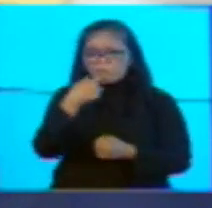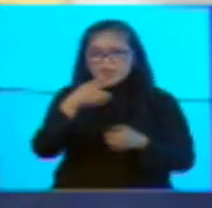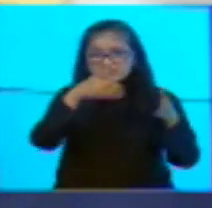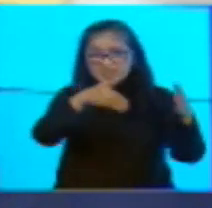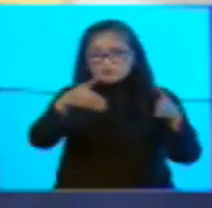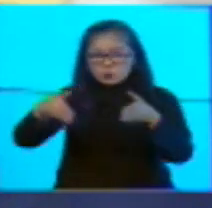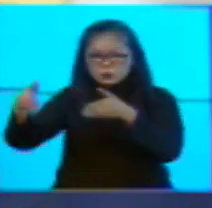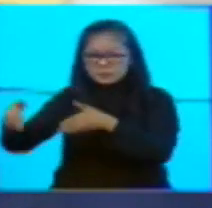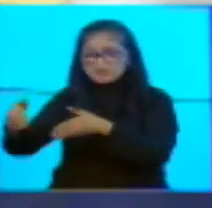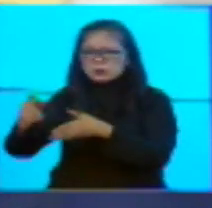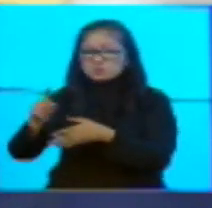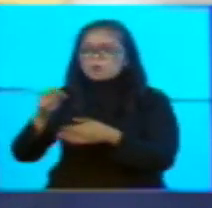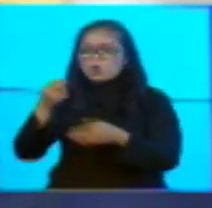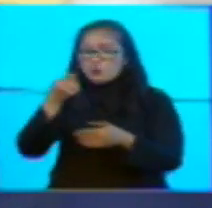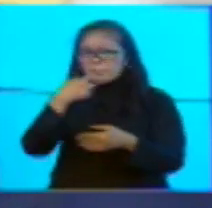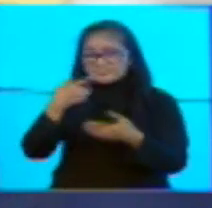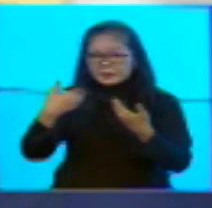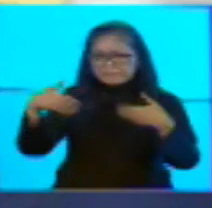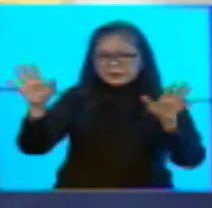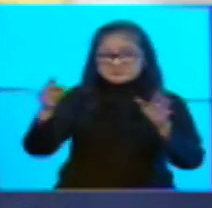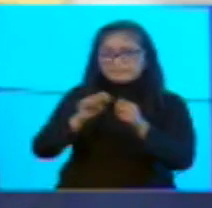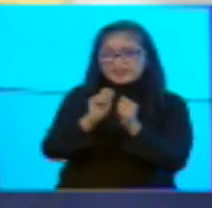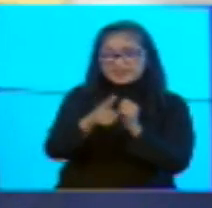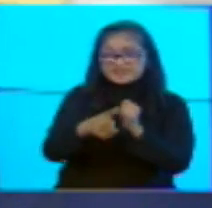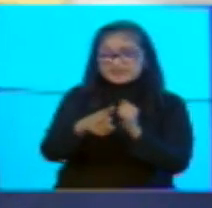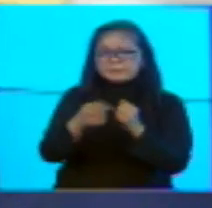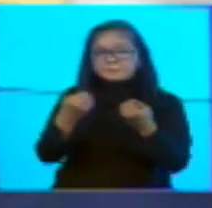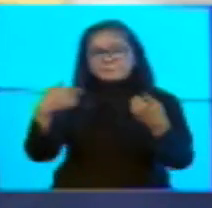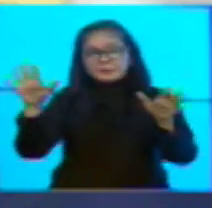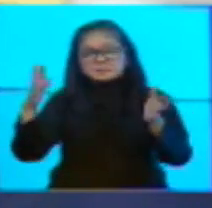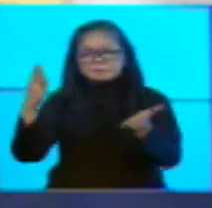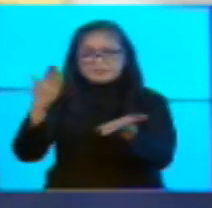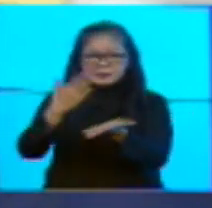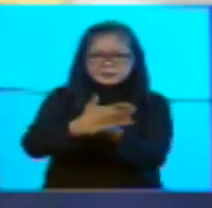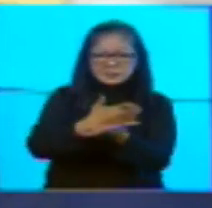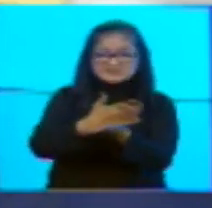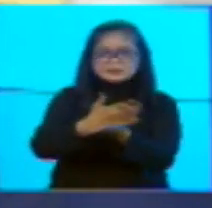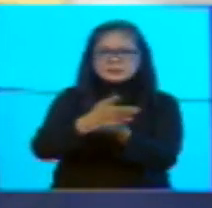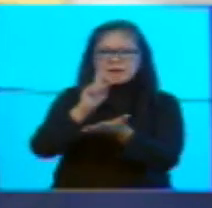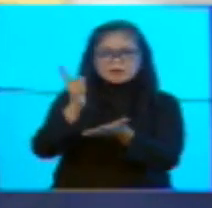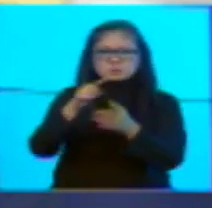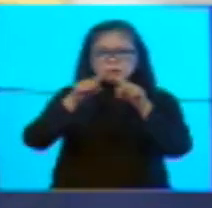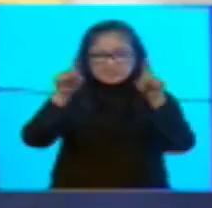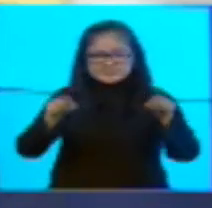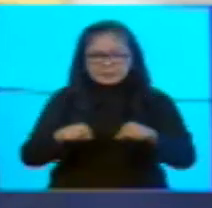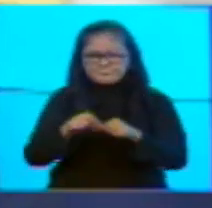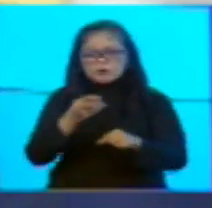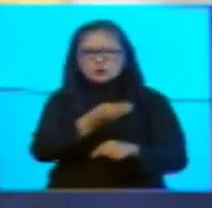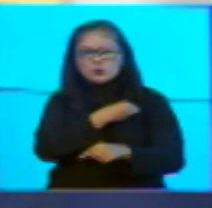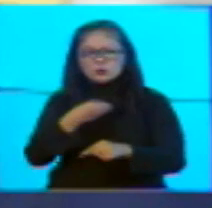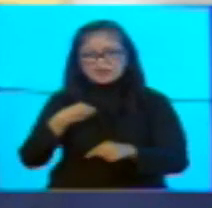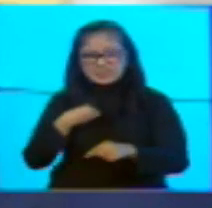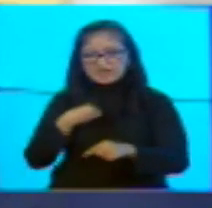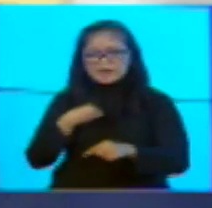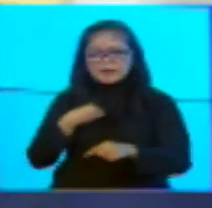obat keras yang bisa dibeli secara swamedikasi atau secara bebas itu hanya sampai obat